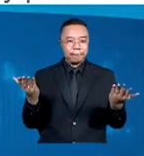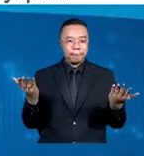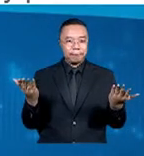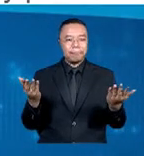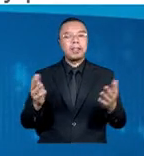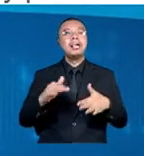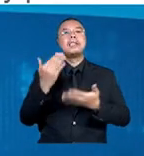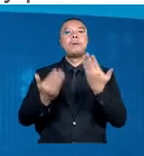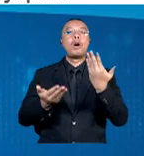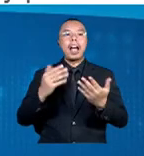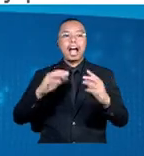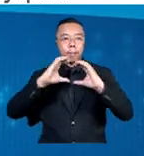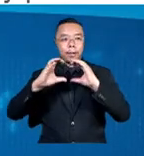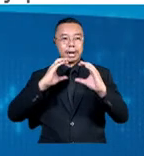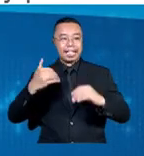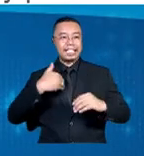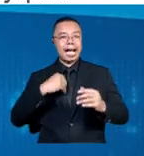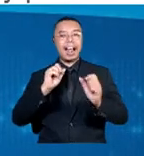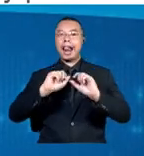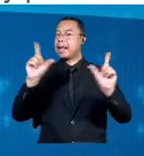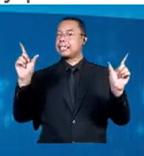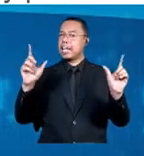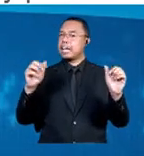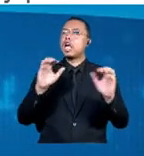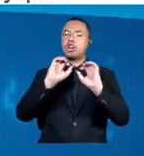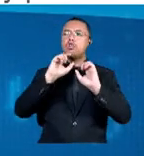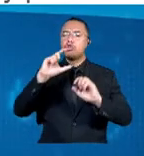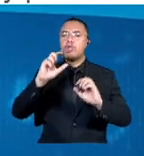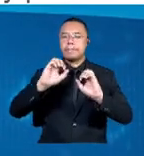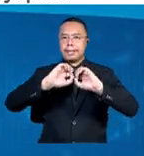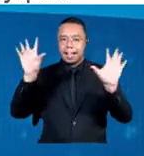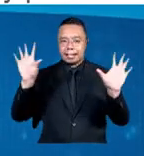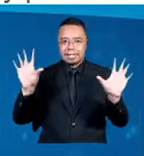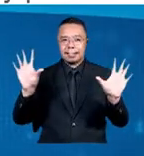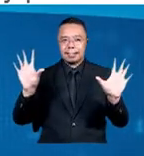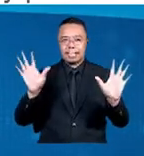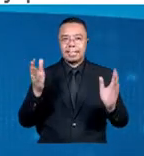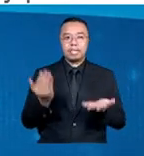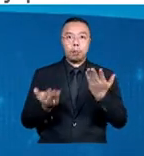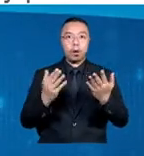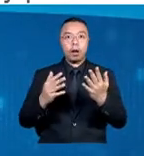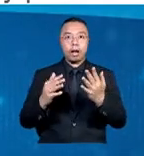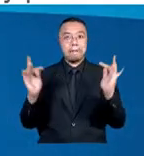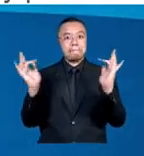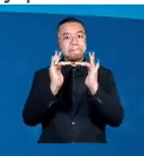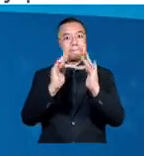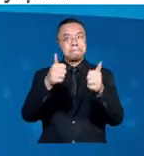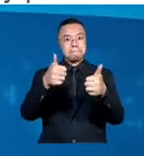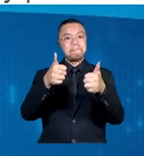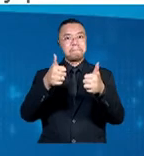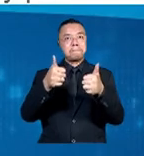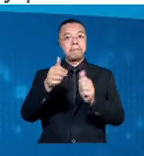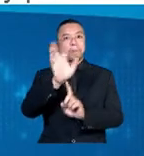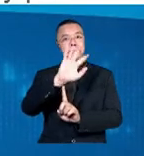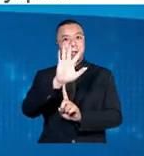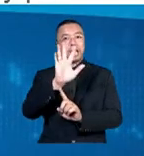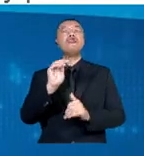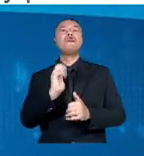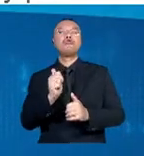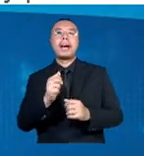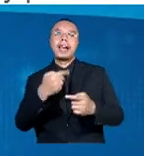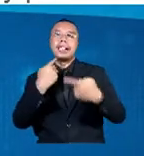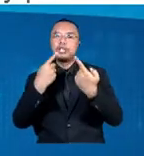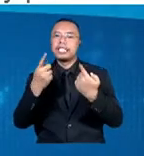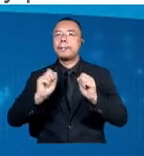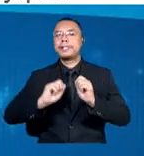Ya, mudah-mudahan komunikasi saya lancar dan cukup jelas. Dan mudah-mudahan juga jaringannya cukup baik ya, supaya diskusi kita berjalan